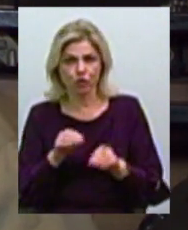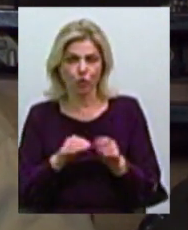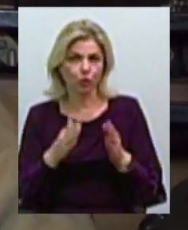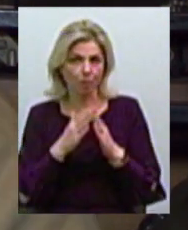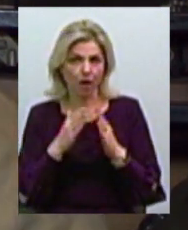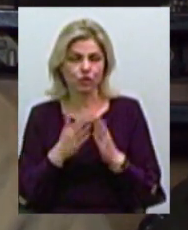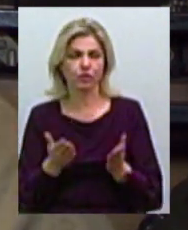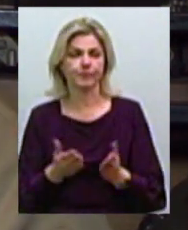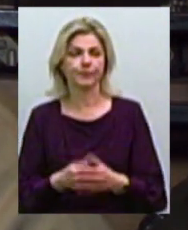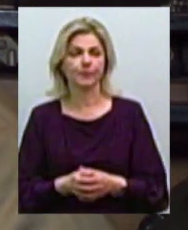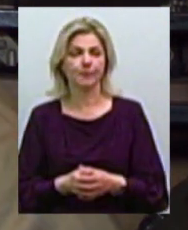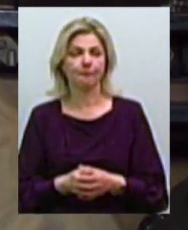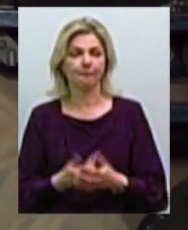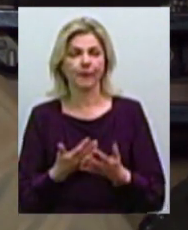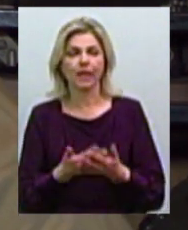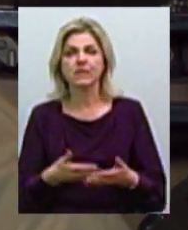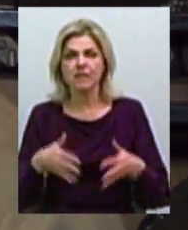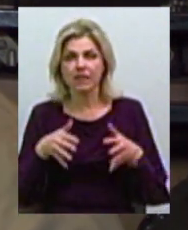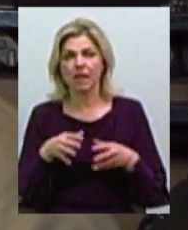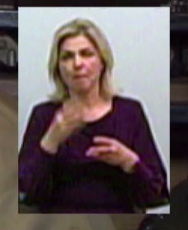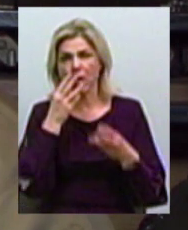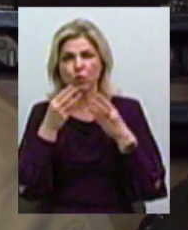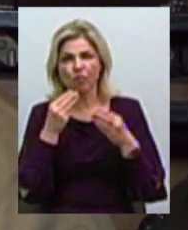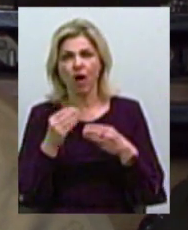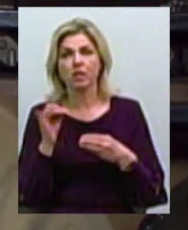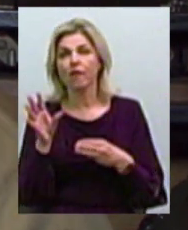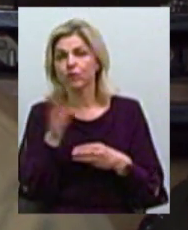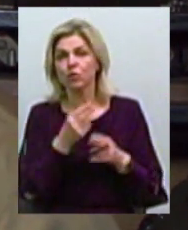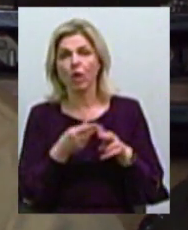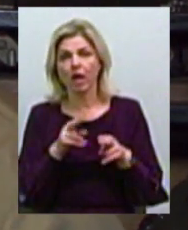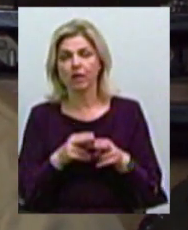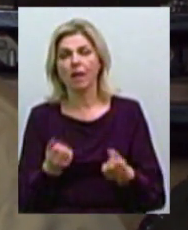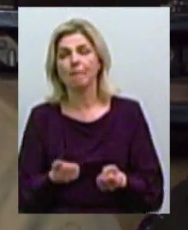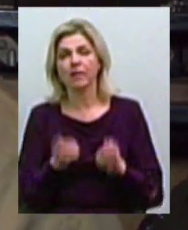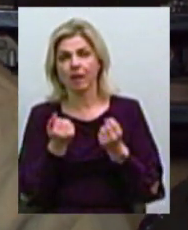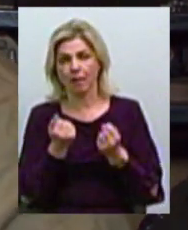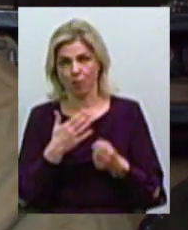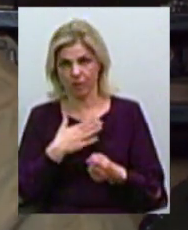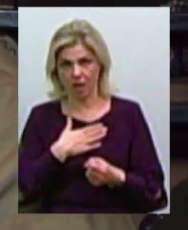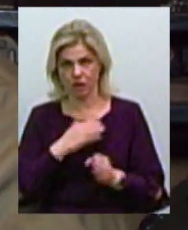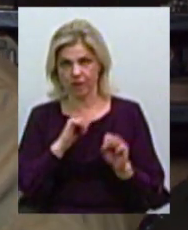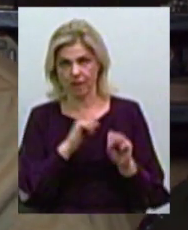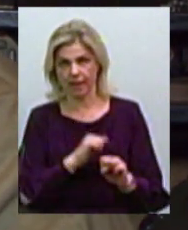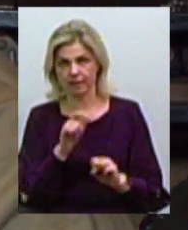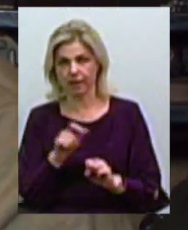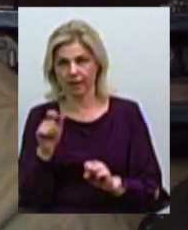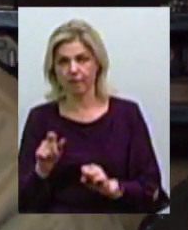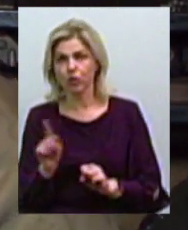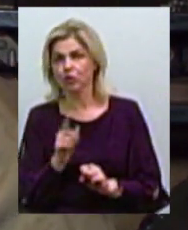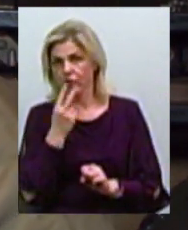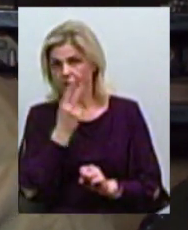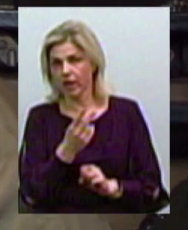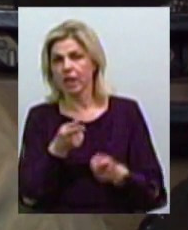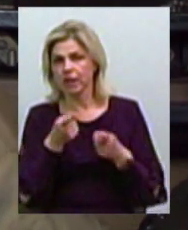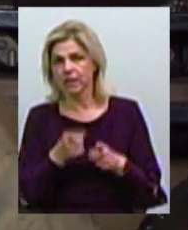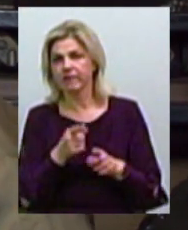там, сітки маскувальні і так далі, саме це підтримує наших захисників, які бачать, що да, дійсно тил про них